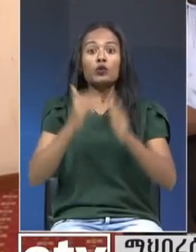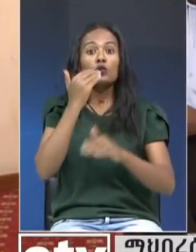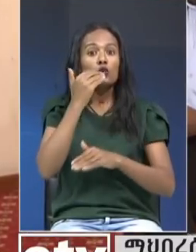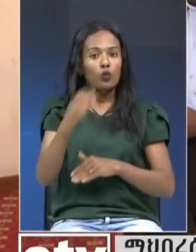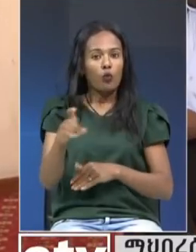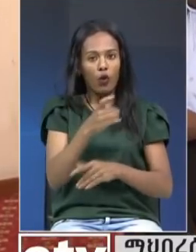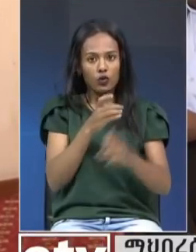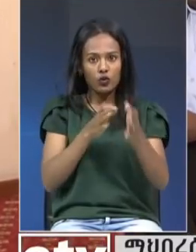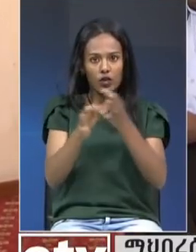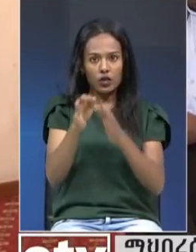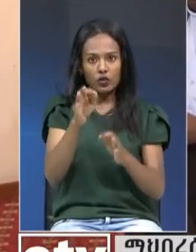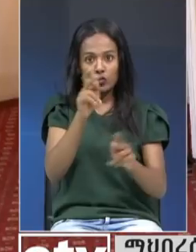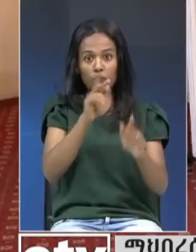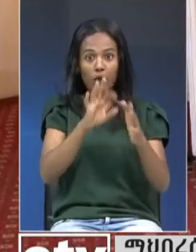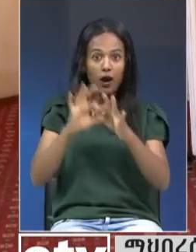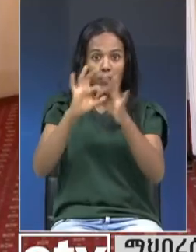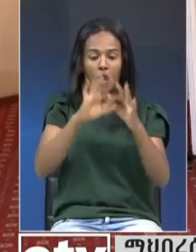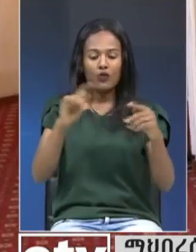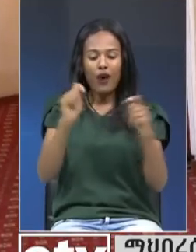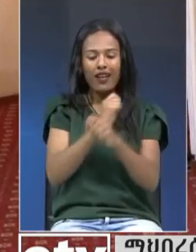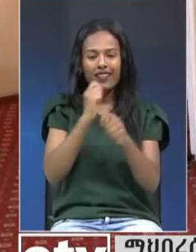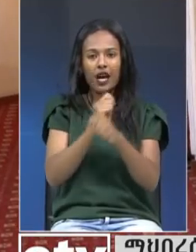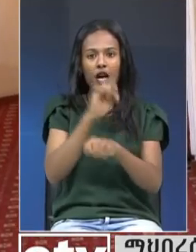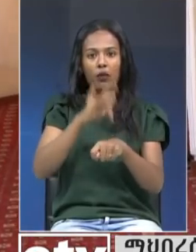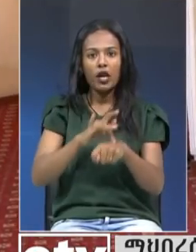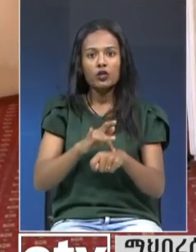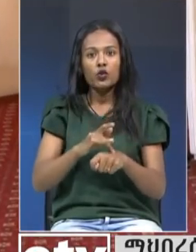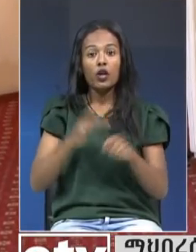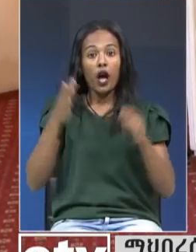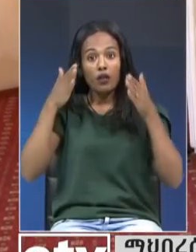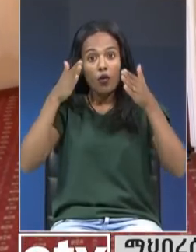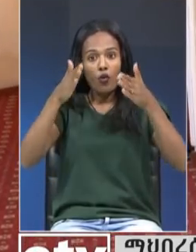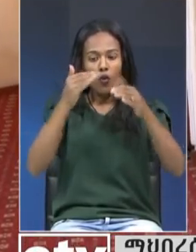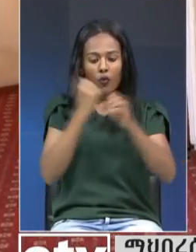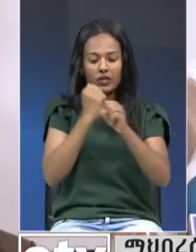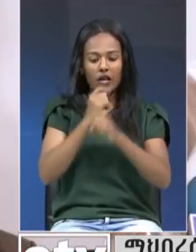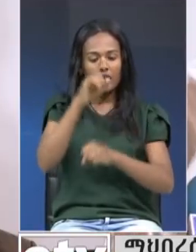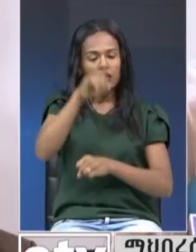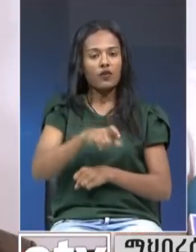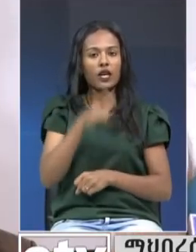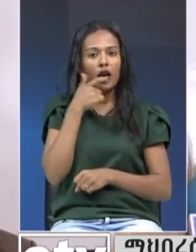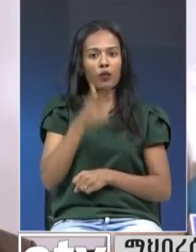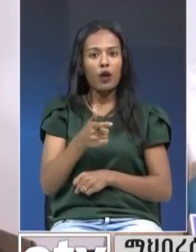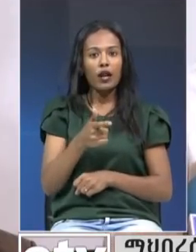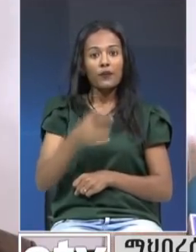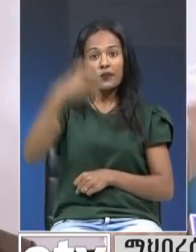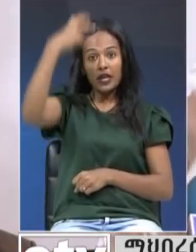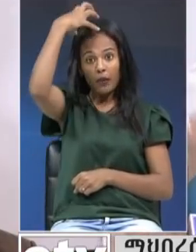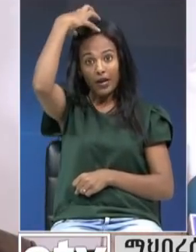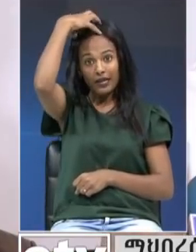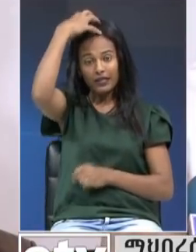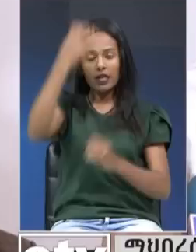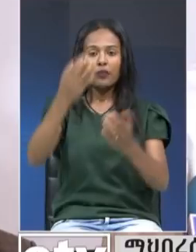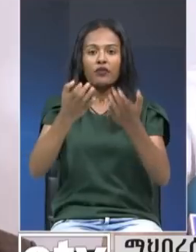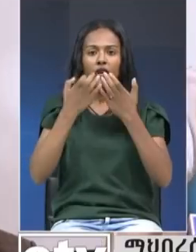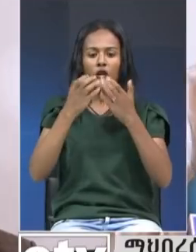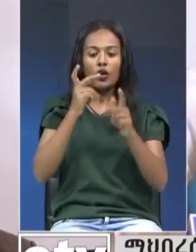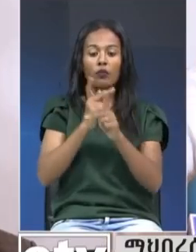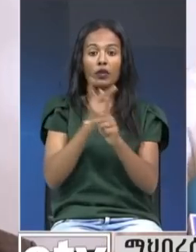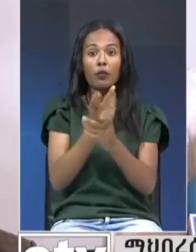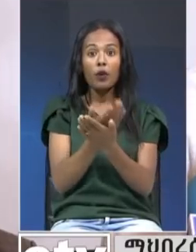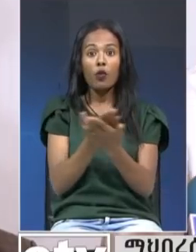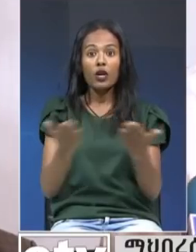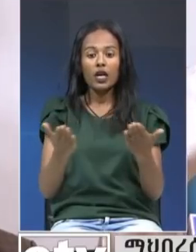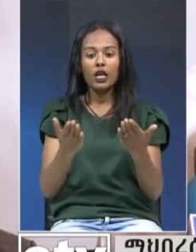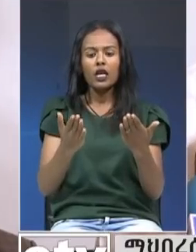መሆናቸውን የገለጹት ማህበራቱ አተገባበራቸው ላይ ግን አተኩሮ መስራት ይገባል ብለዋል ከመንግስትም የምንፈልገው የምንጠብቀው ነገር